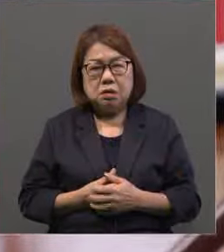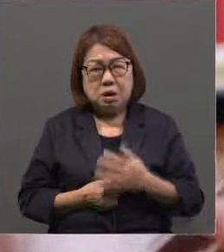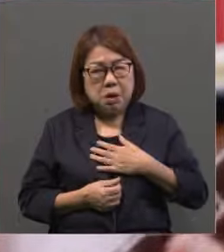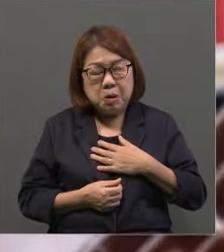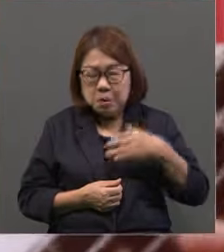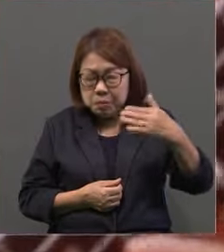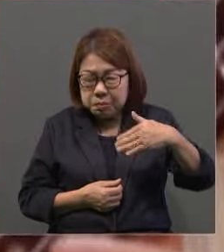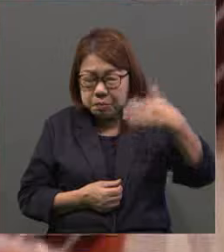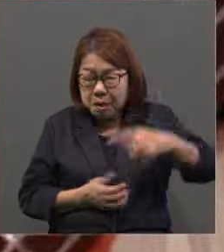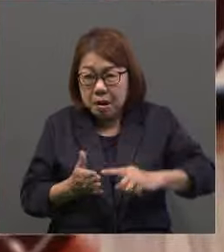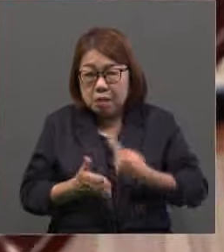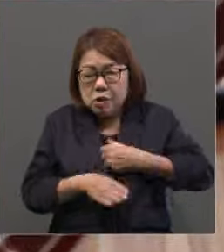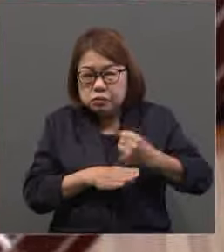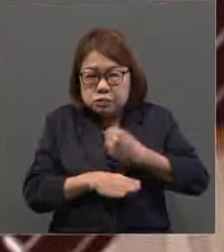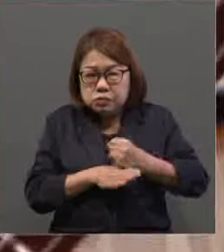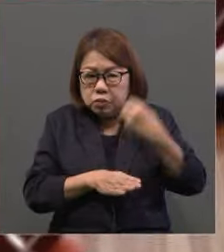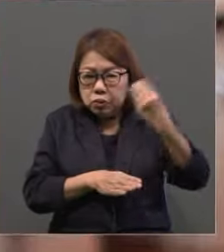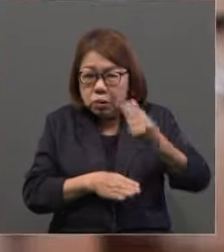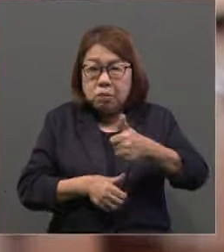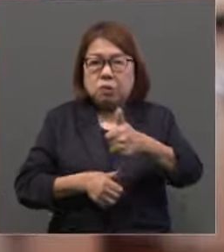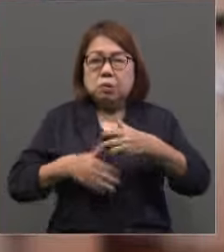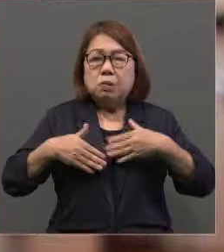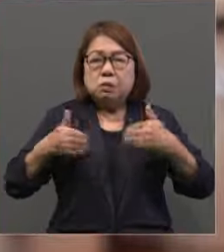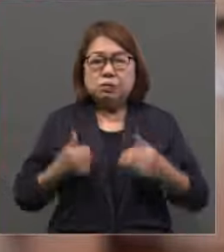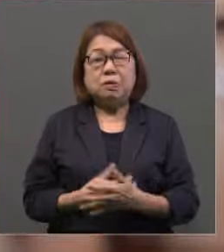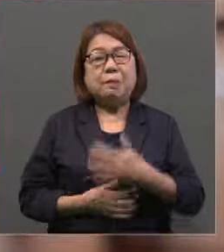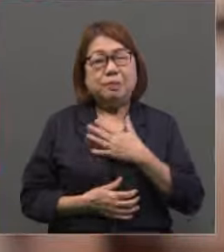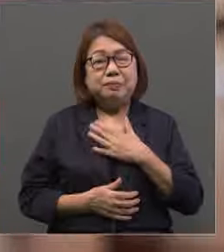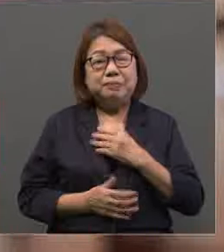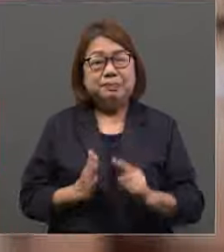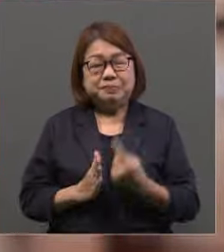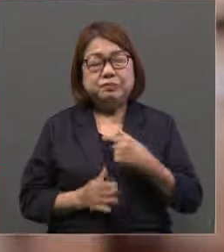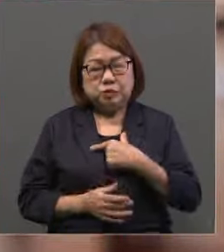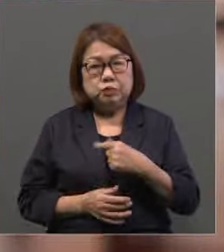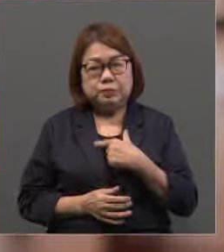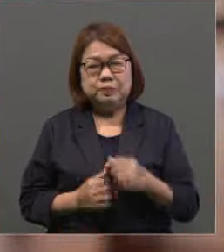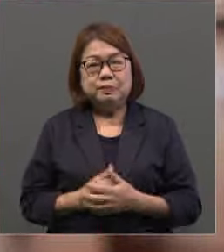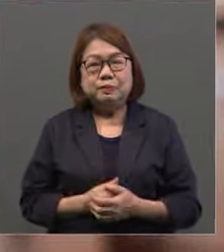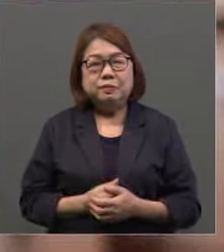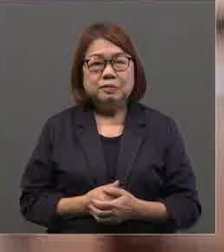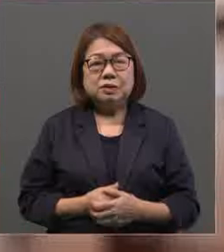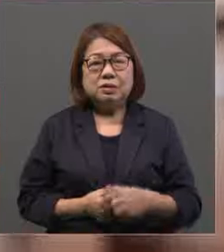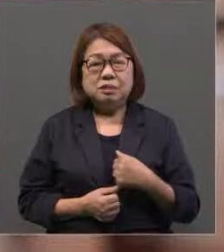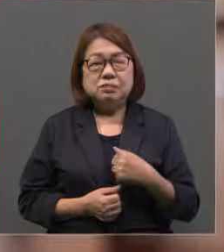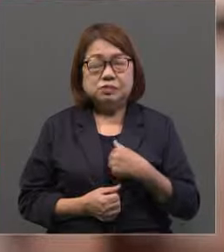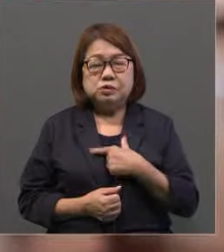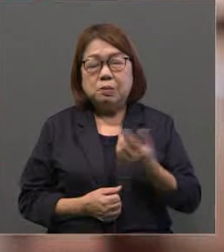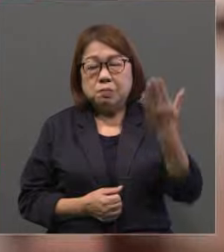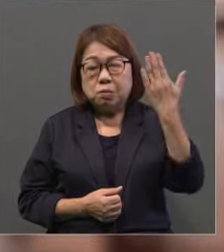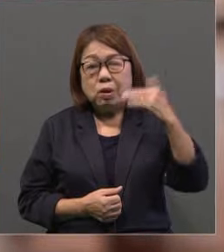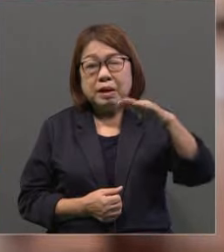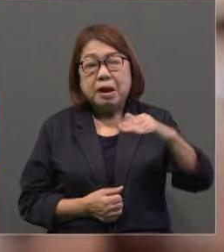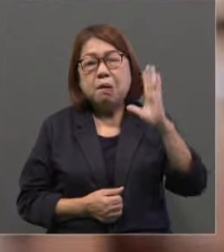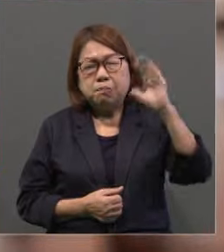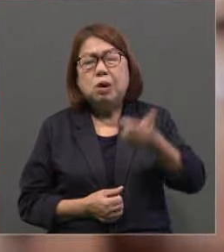นานๆเอ้ยรู้สึกเอ้ยมันสนุกขึ้นครับ ตอนแรกผมก็ชอบครับแล้วก็ผมตอนเด็กผมพ่อก็ส